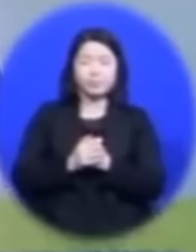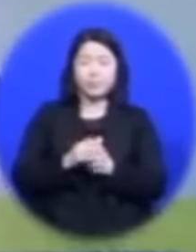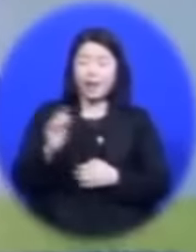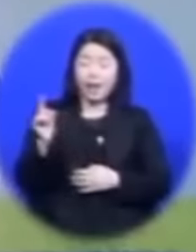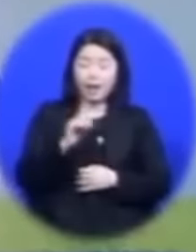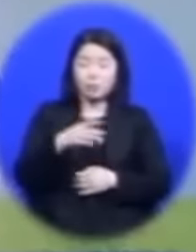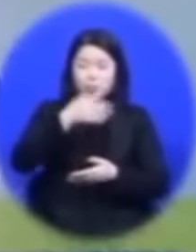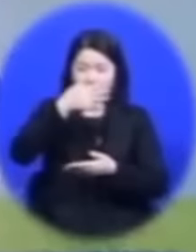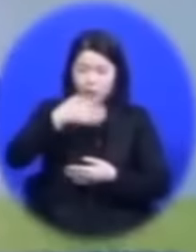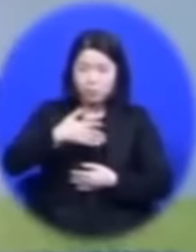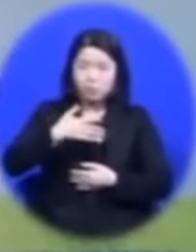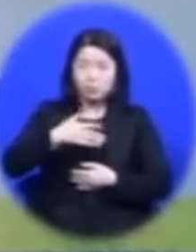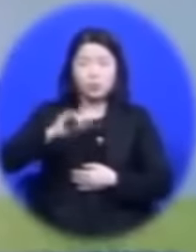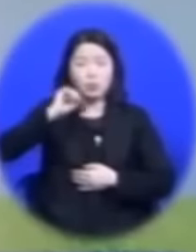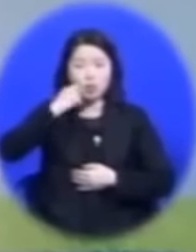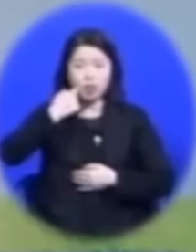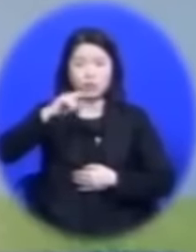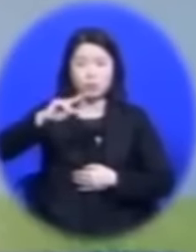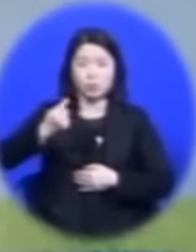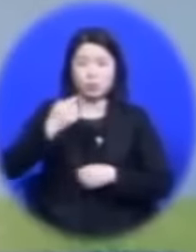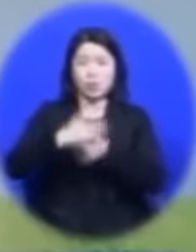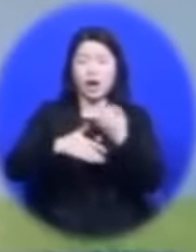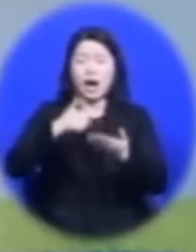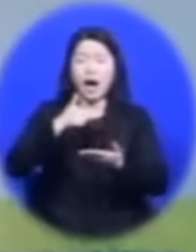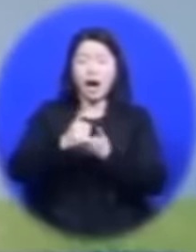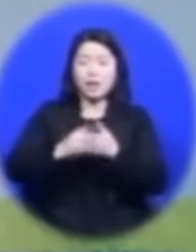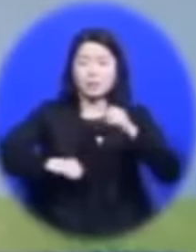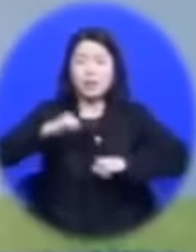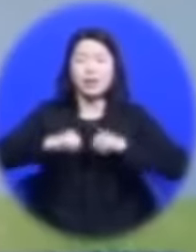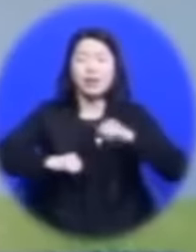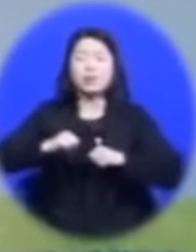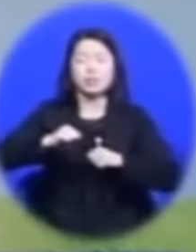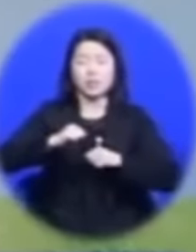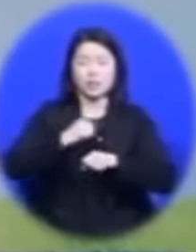아무리 힘들고 어려워도 하나님의 역사는